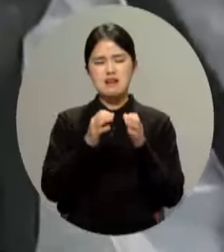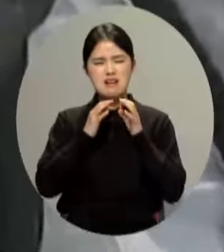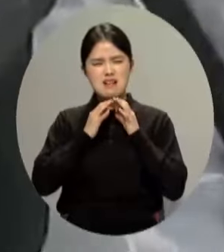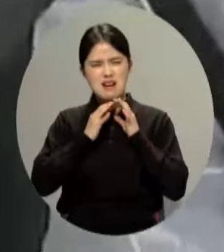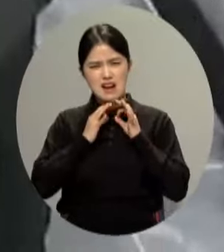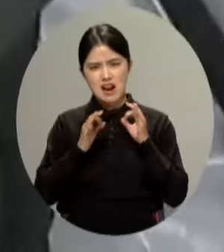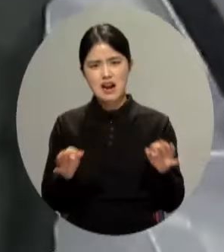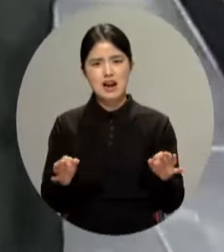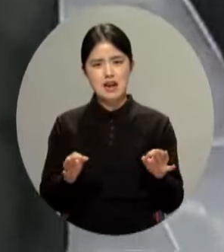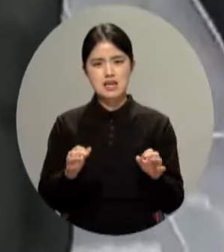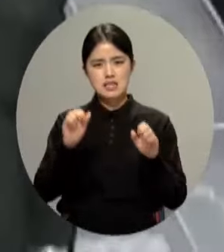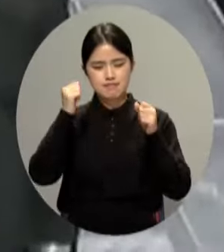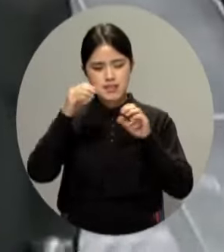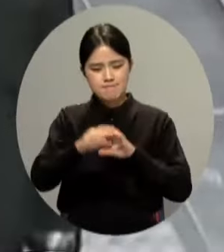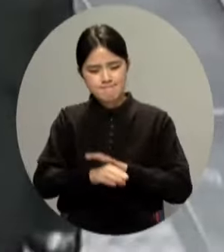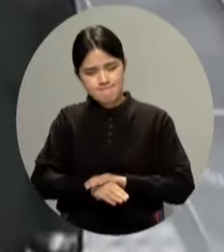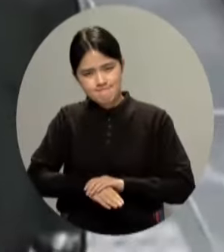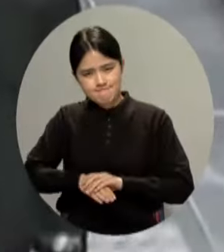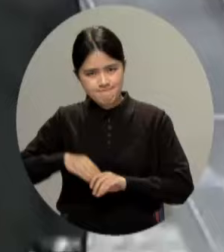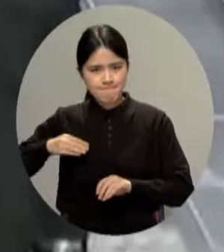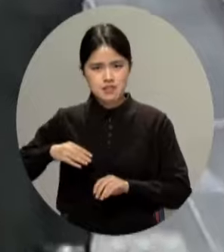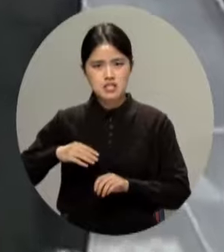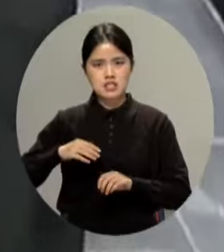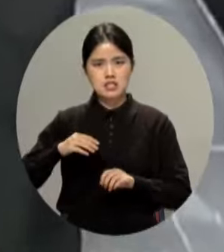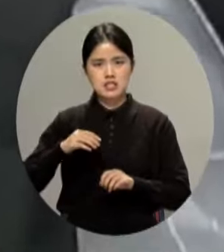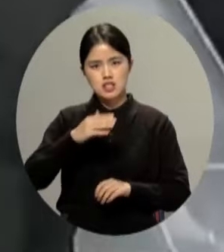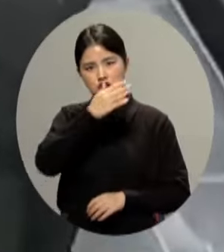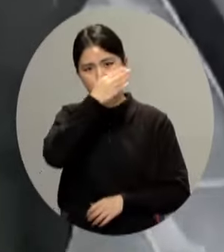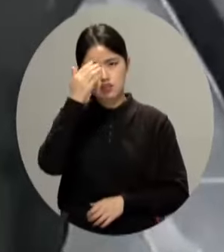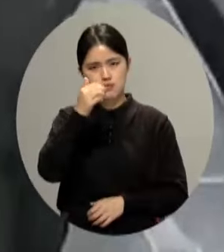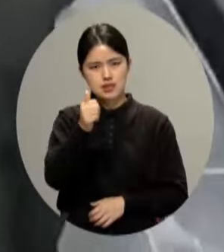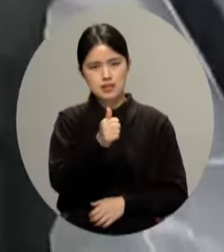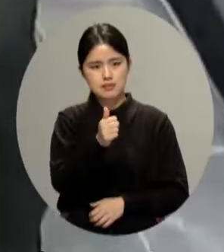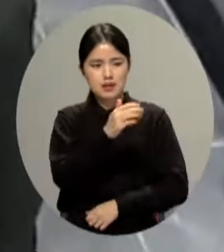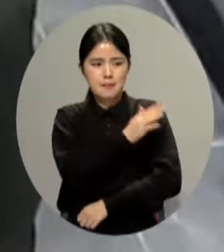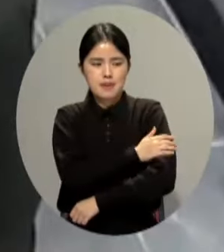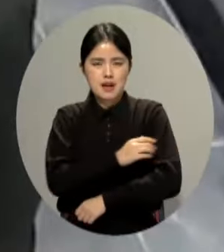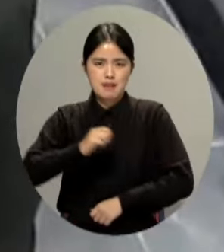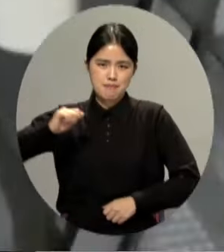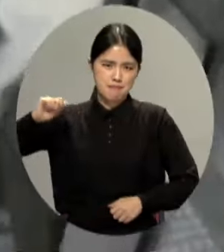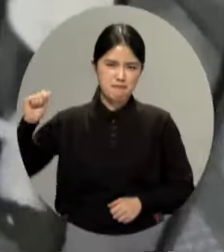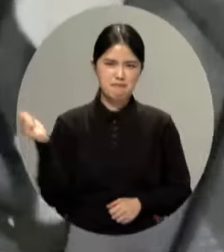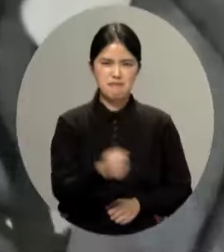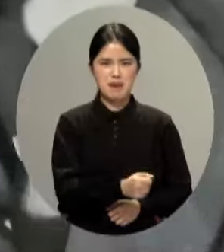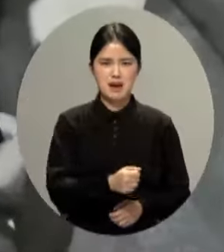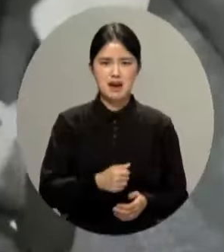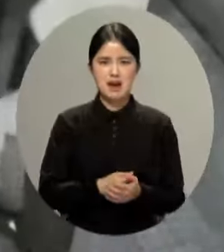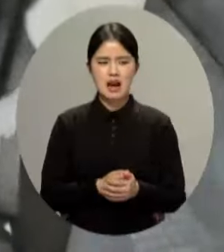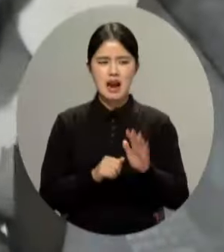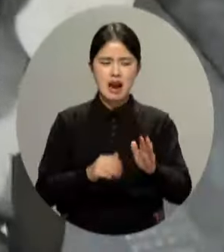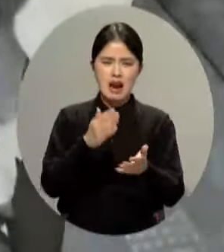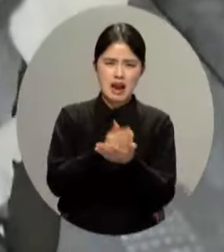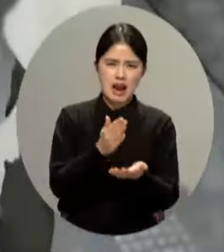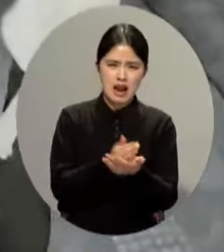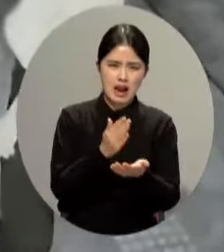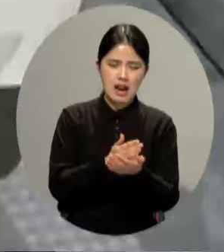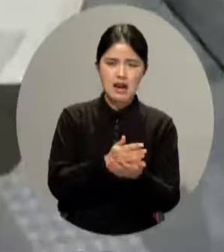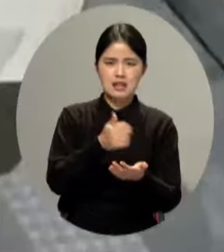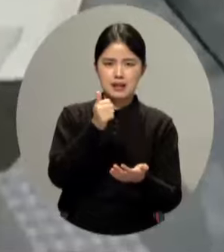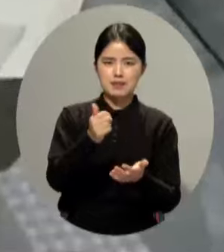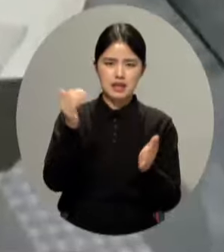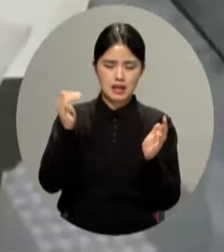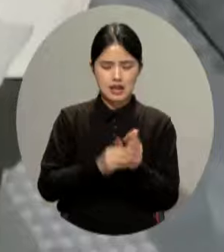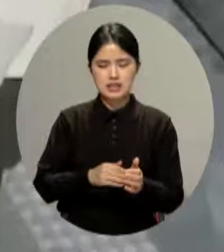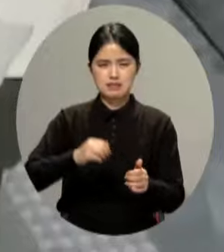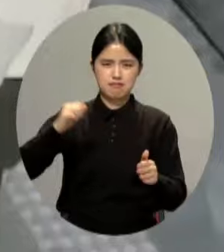싶더니 신고 있던 신발을 벗어들고 젊은 남성의 팔을 가격합니다 말리는 중년 남성에게도 신발을